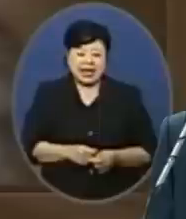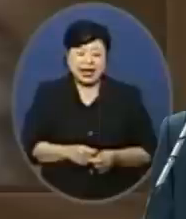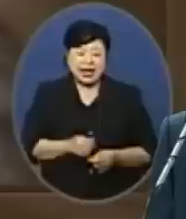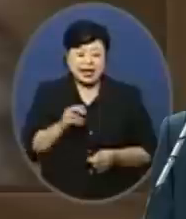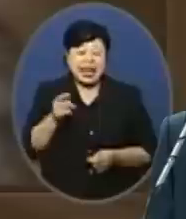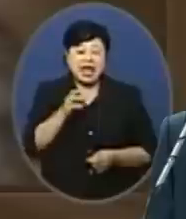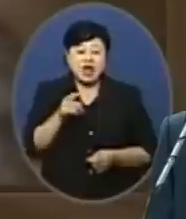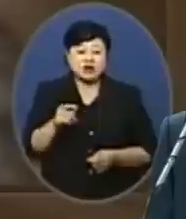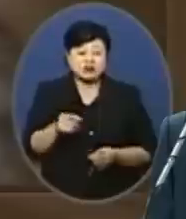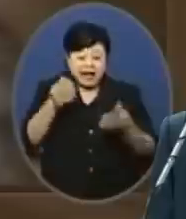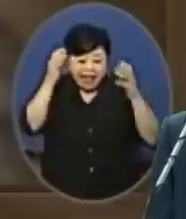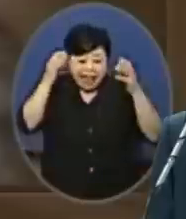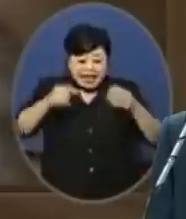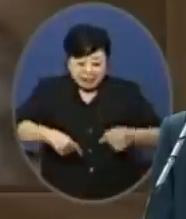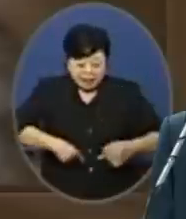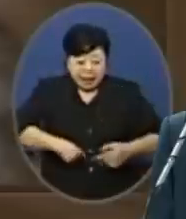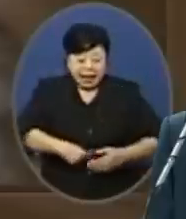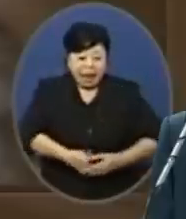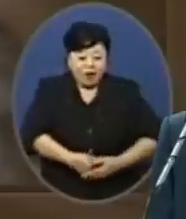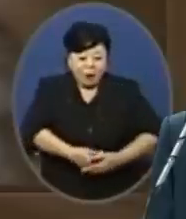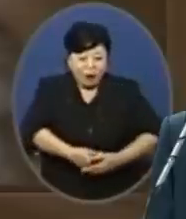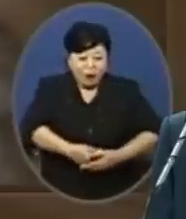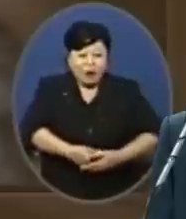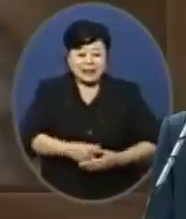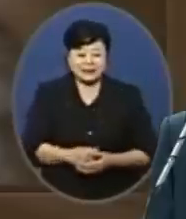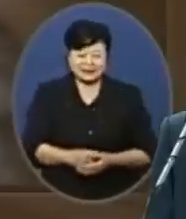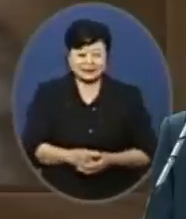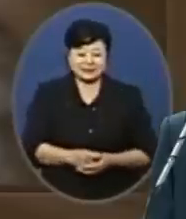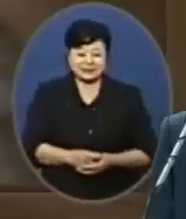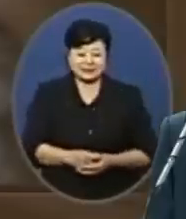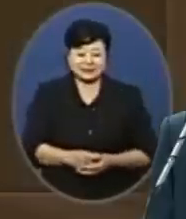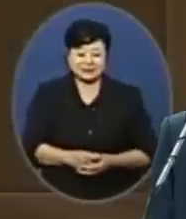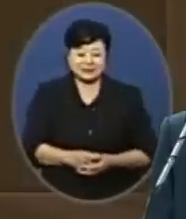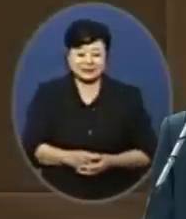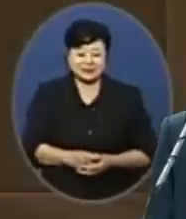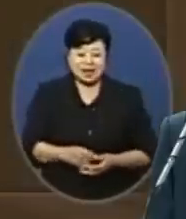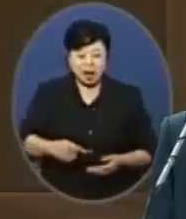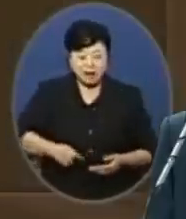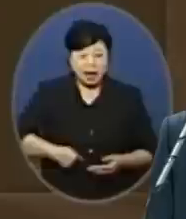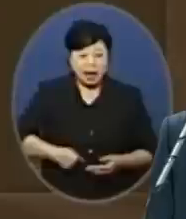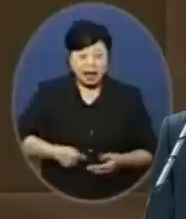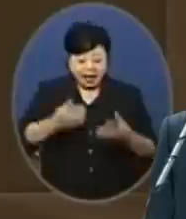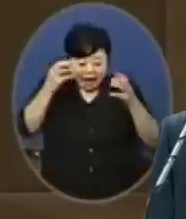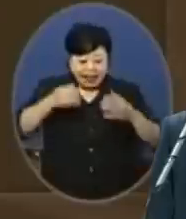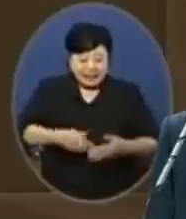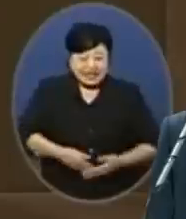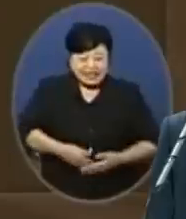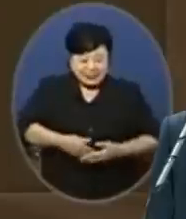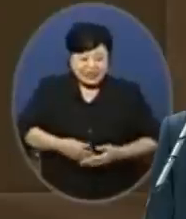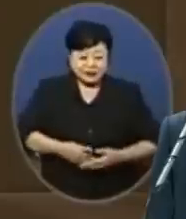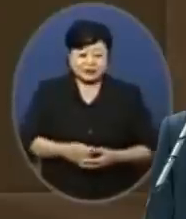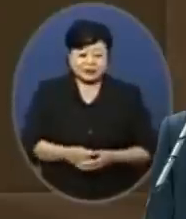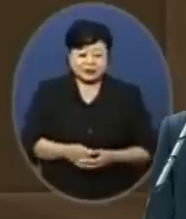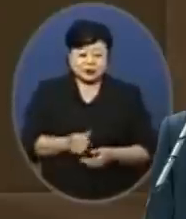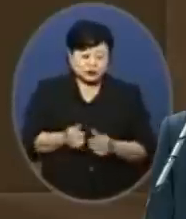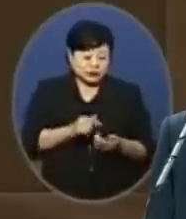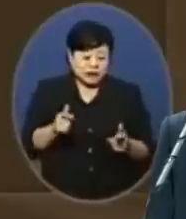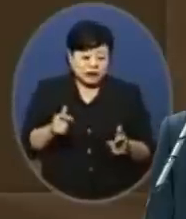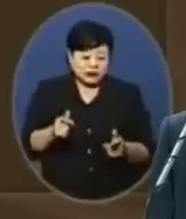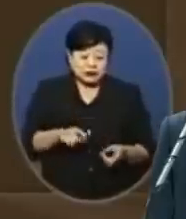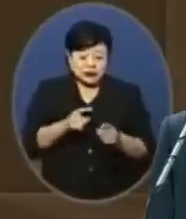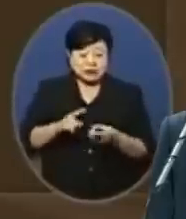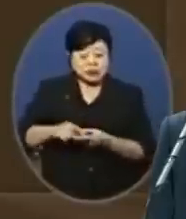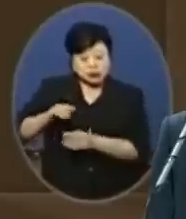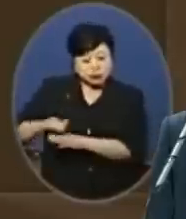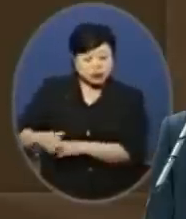새끼를 배 주머니에 넣어 댕기지 않습니까? 어느 정도 배 주머니에 넣어서 댕기면 안 죽고 살아나는데 그대로